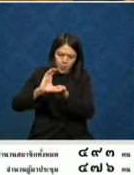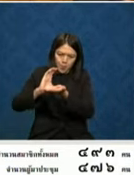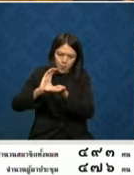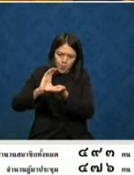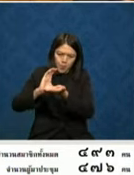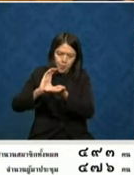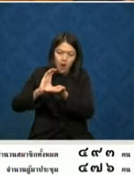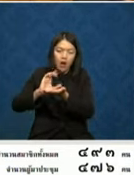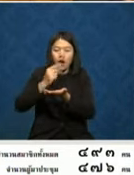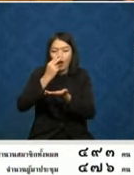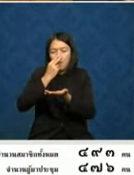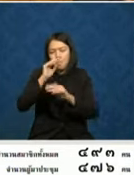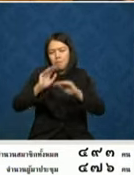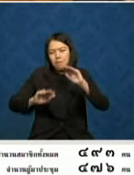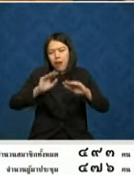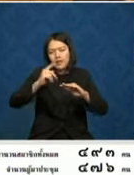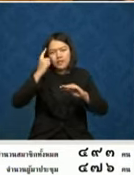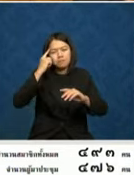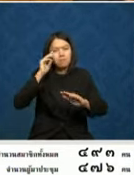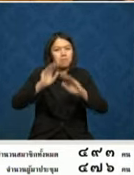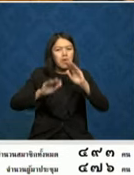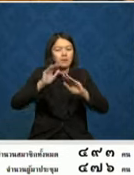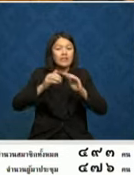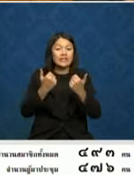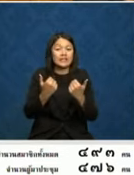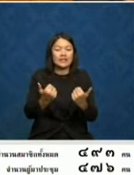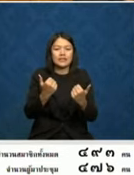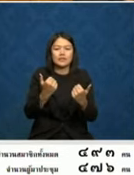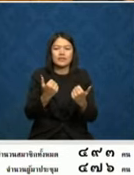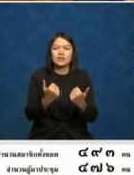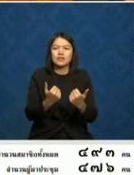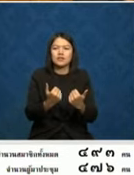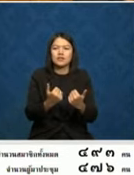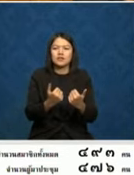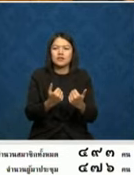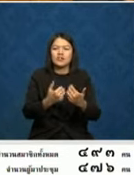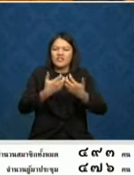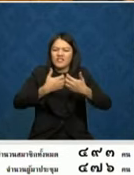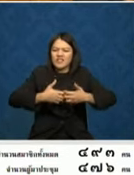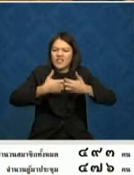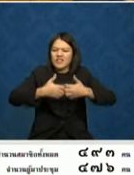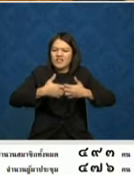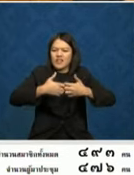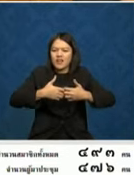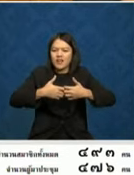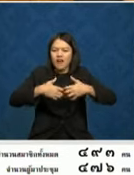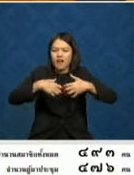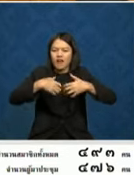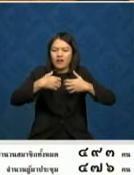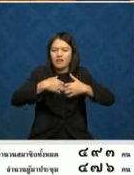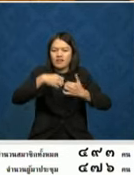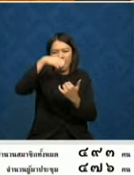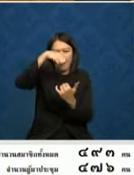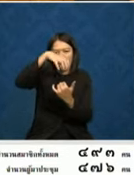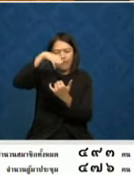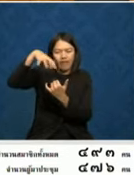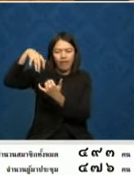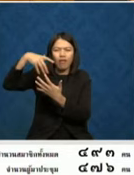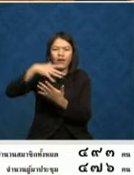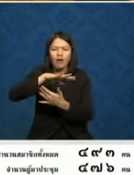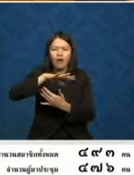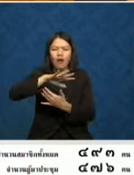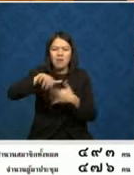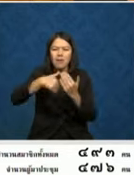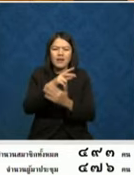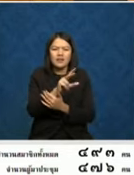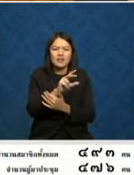ก็ตามผมต้องเรียนว่าปัจจุบันเนี่ยมีอยู่40กว่าเครื่องครับแล้วก็อายุการใช้งานเนี่ยประมาณ30กว่าปีนะครับโดยเฉ